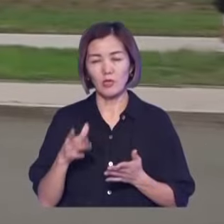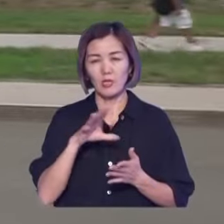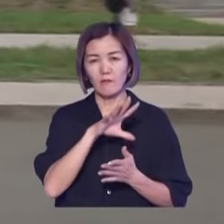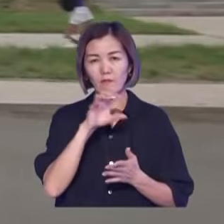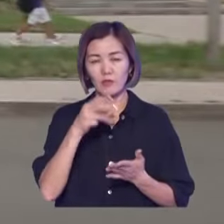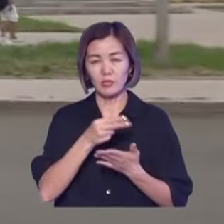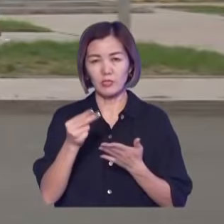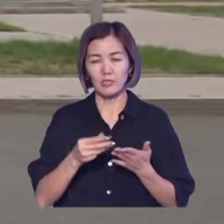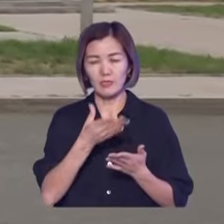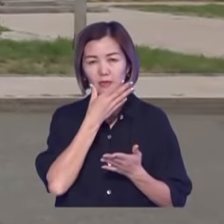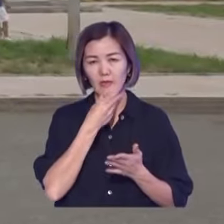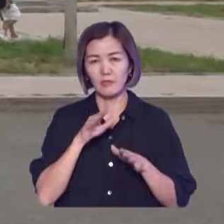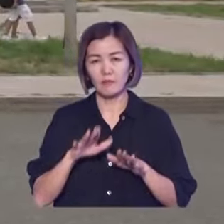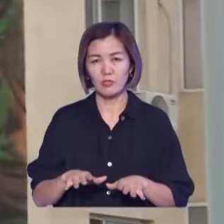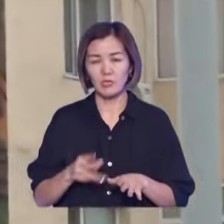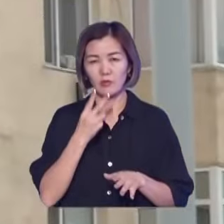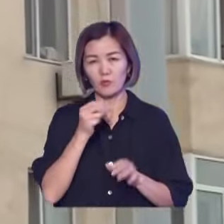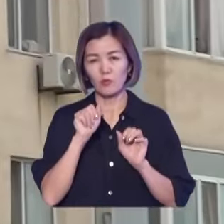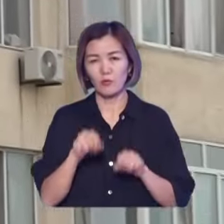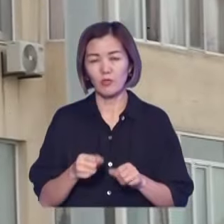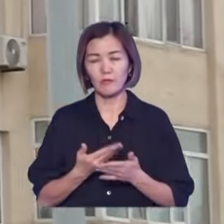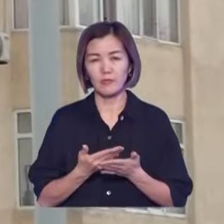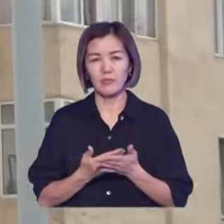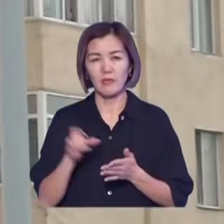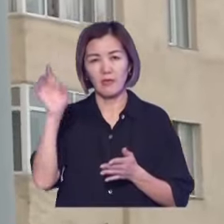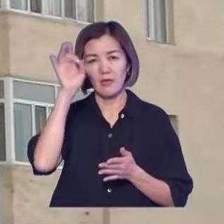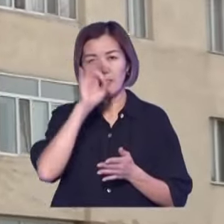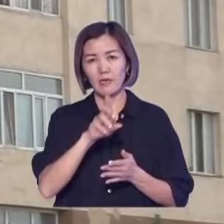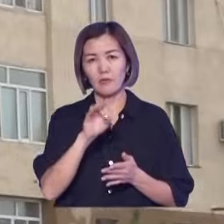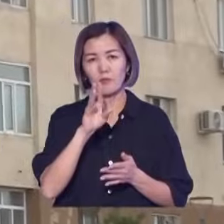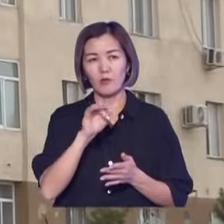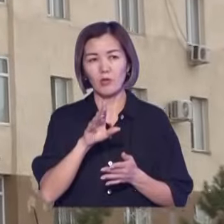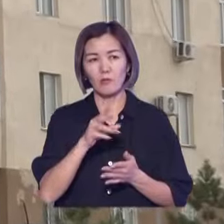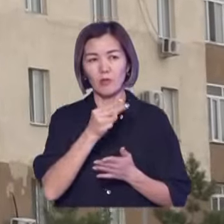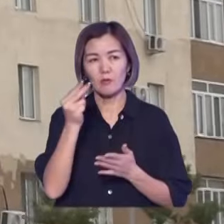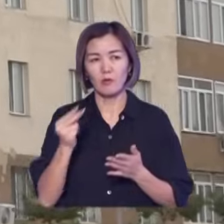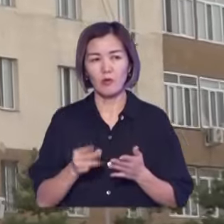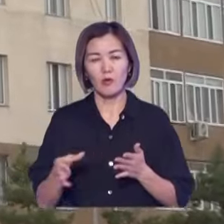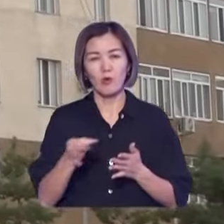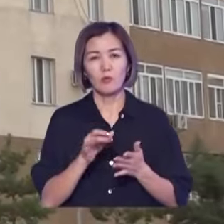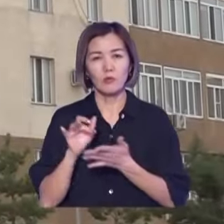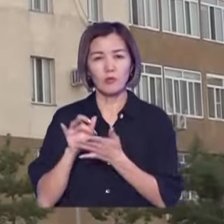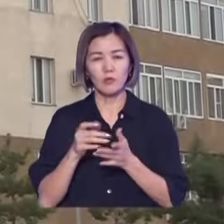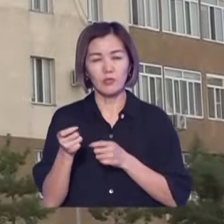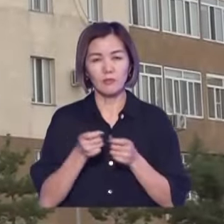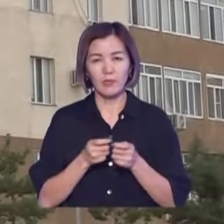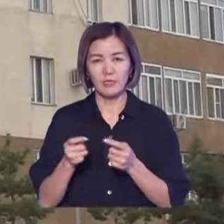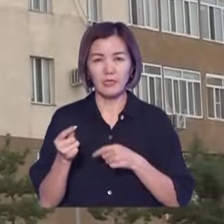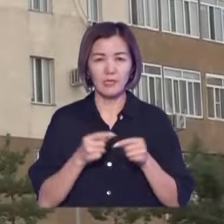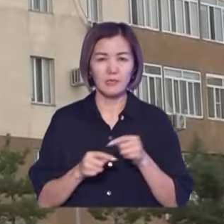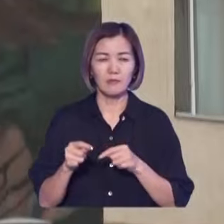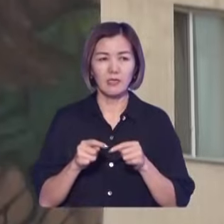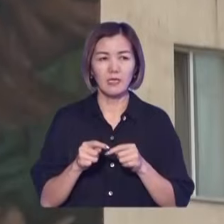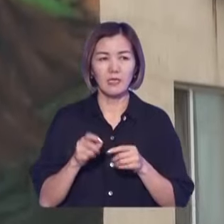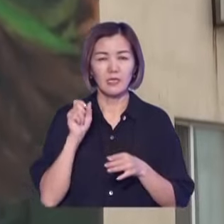қатар Жетісудың көрікті жерлерінде тамашалауға болады. Мәселен, әйгілі Бұрханбұлақ сарқырамасының бейнесін облыстық туризм басқармасы мен кәсіпкерлер